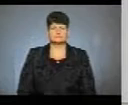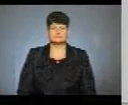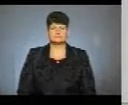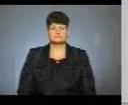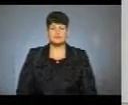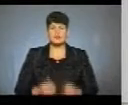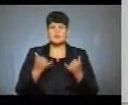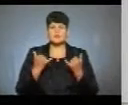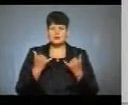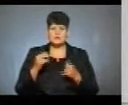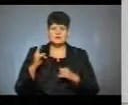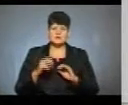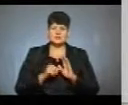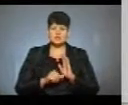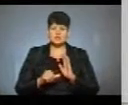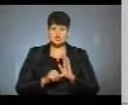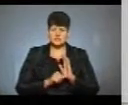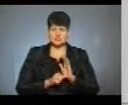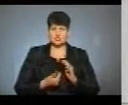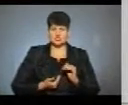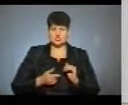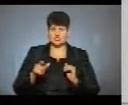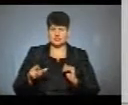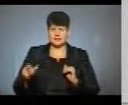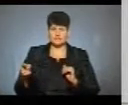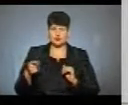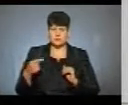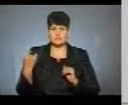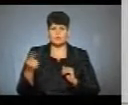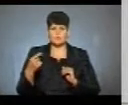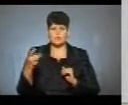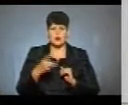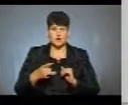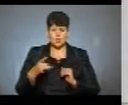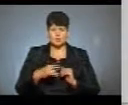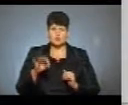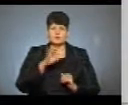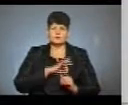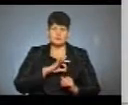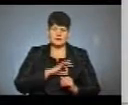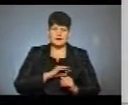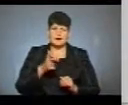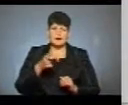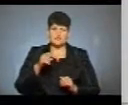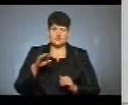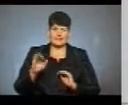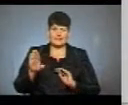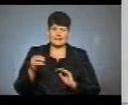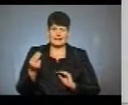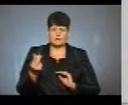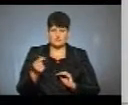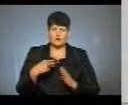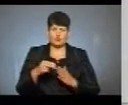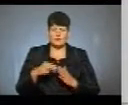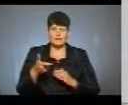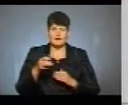На сьогодні 266 жителів Тернополя та Тернопільського району скористалися газовим депозитом. Вони купили газ